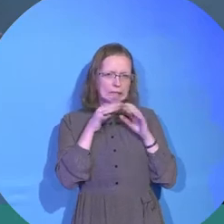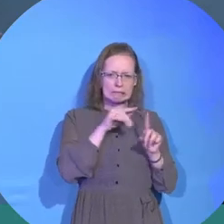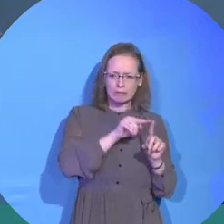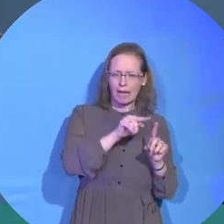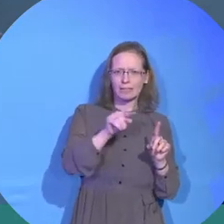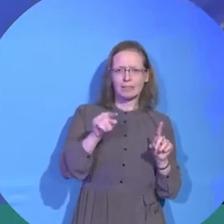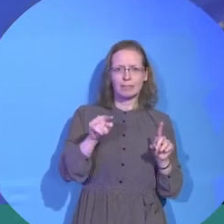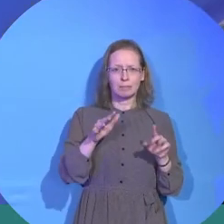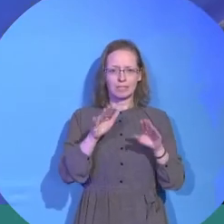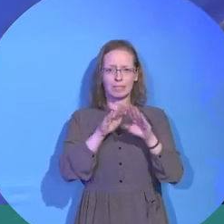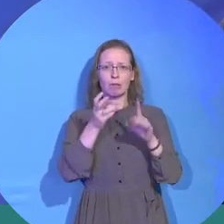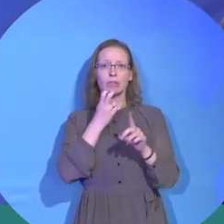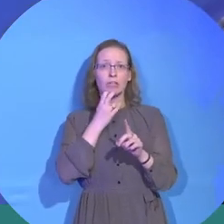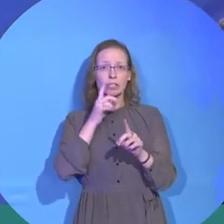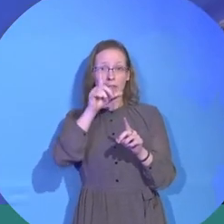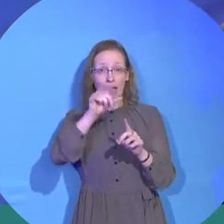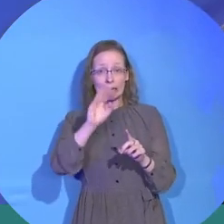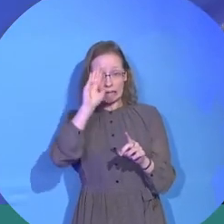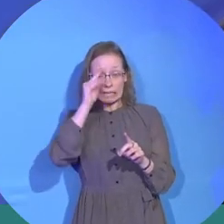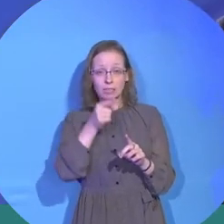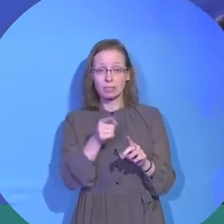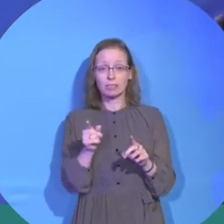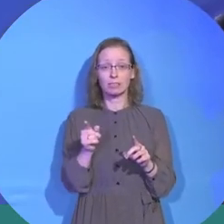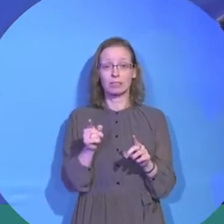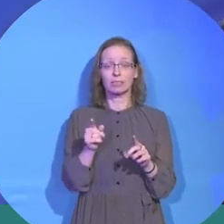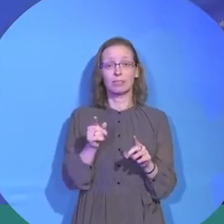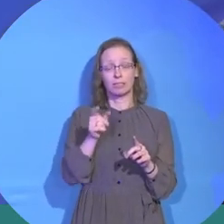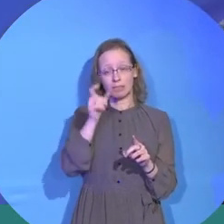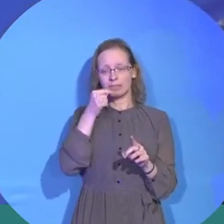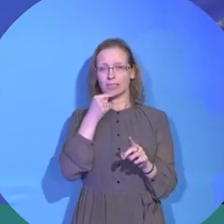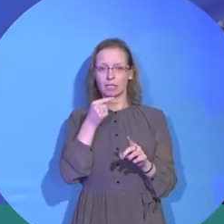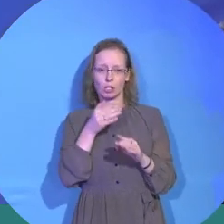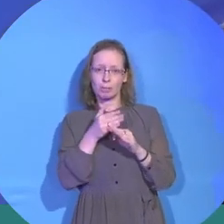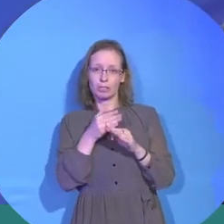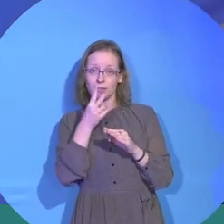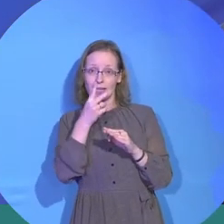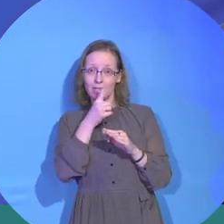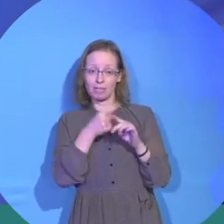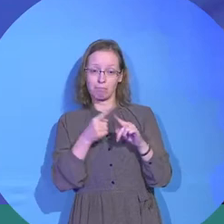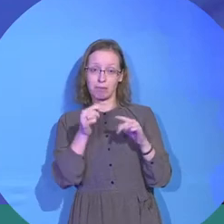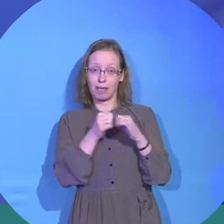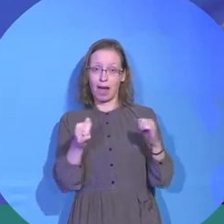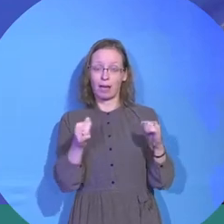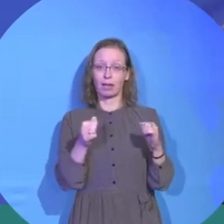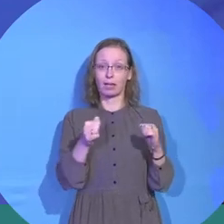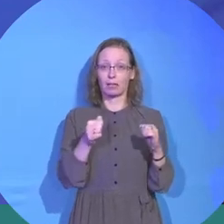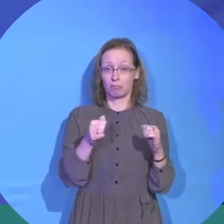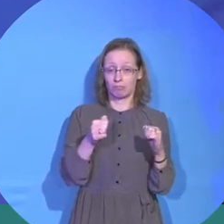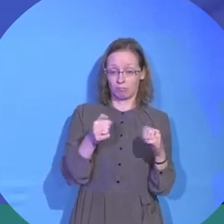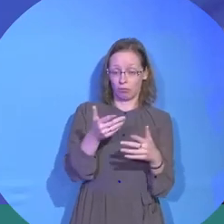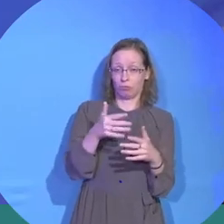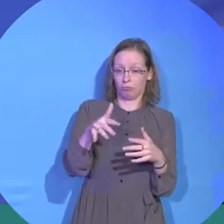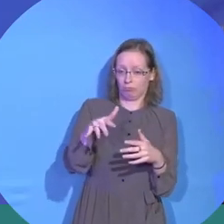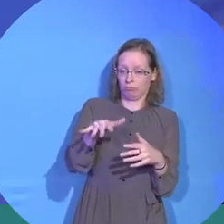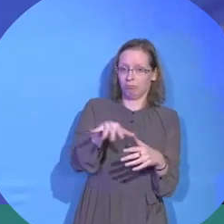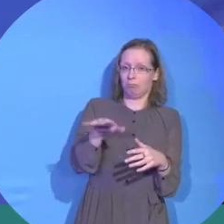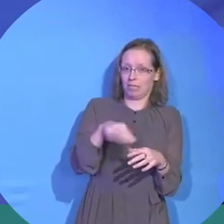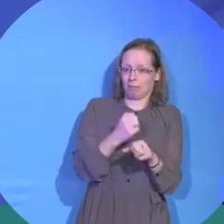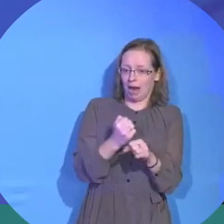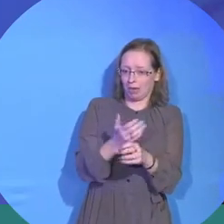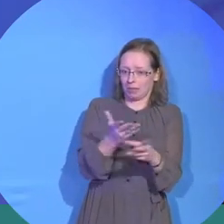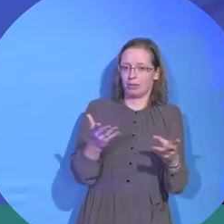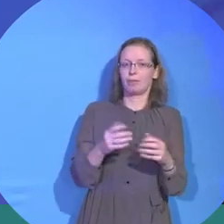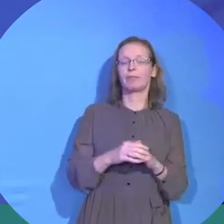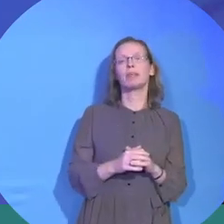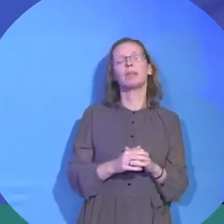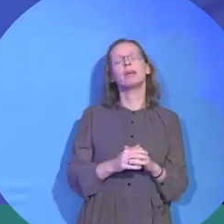zegt, ze hebben maar 2 keer per jaar ongeveer te maken met zo'n geval. Ik denk dat veel huisartsen best heel veel hiervan weten. Maar